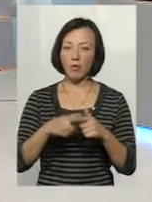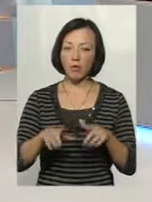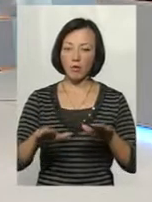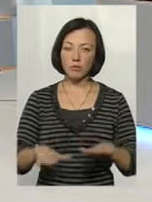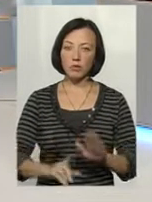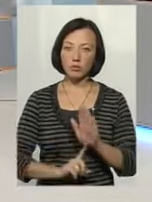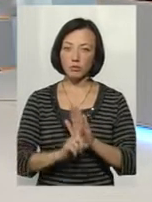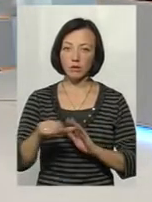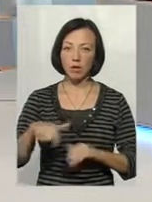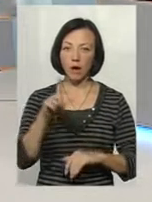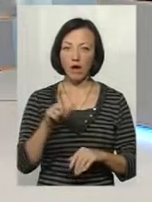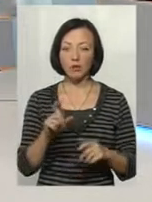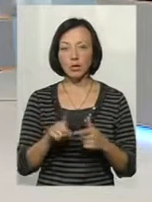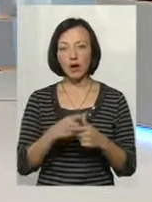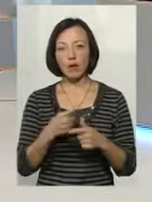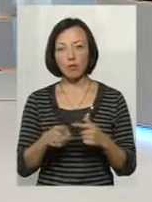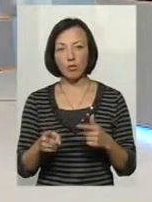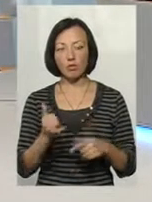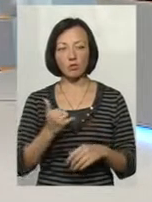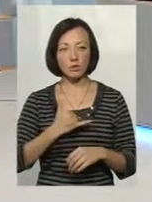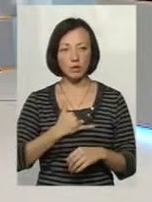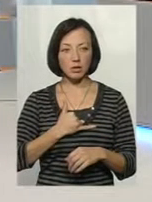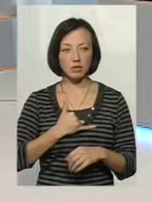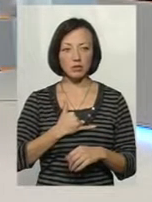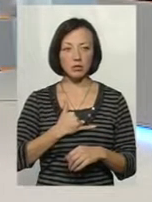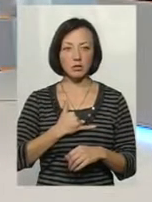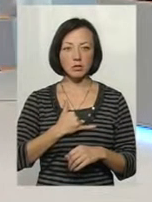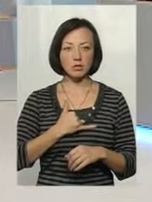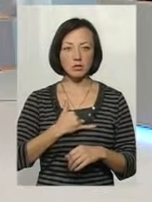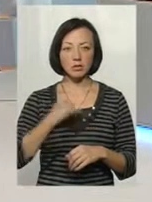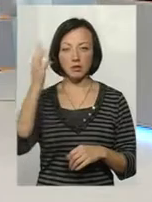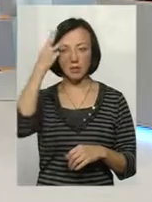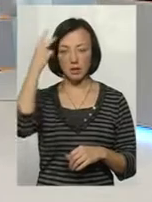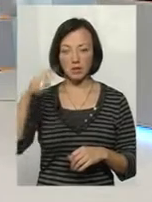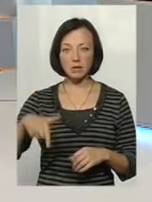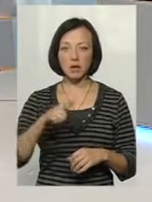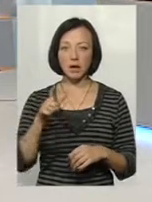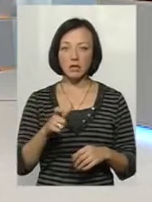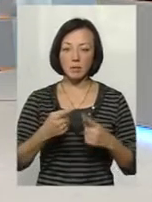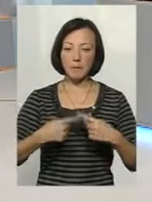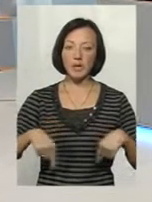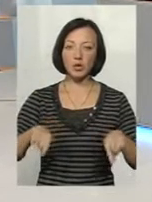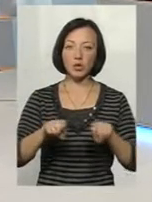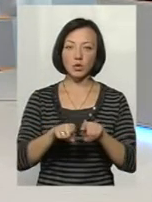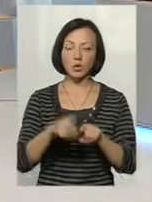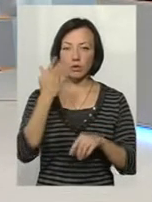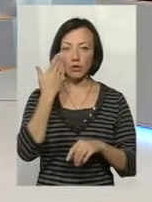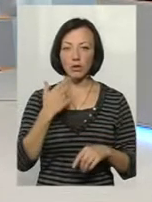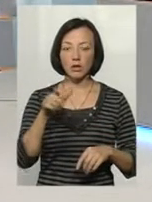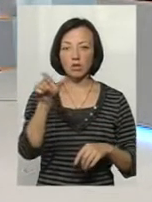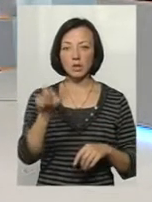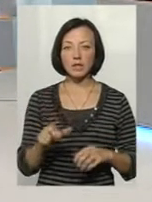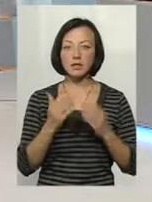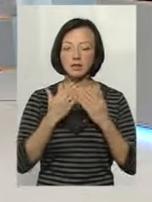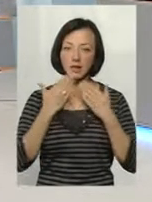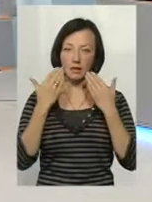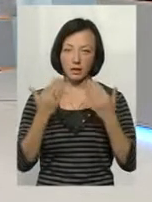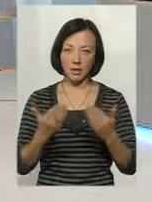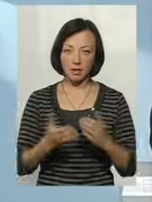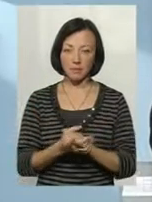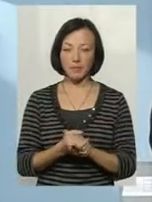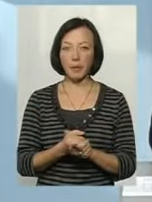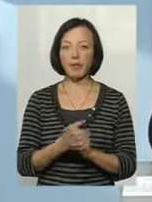пуску газу, або в нас, в нашому в Хмельницькгазі, в підрозділах, коли людина звертається